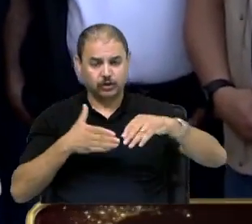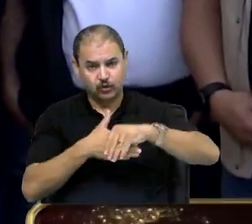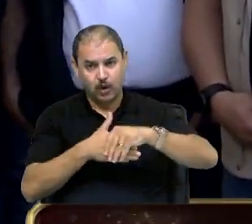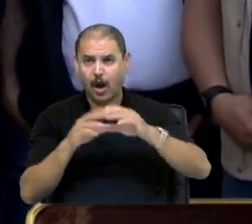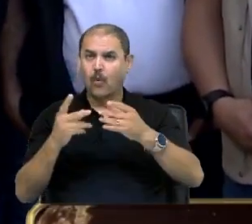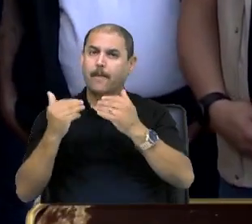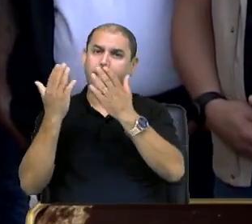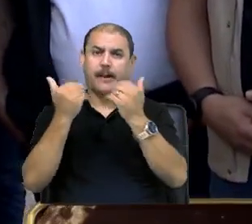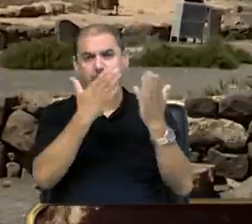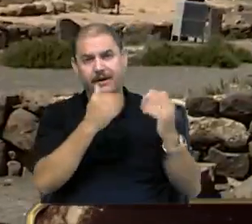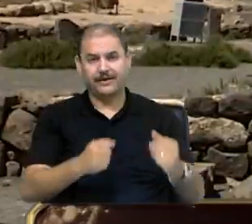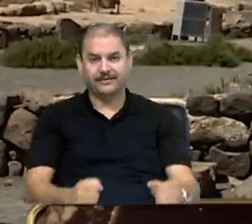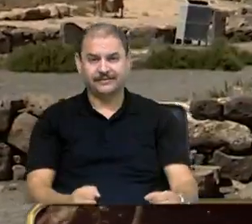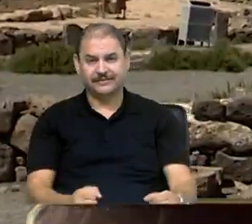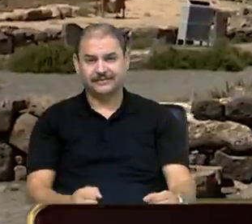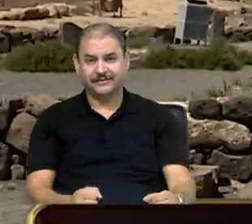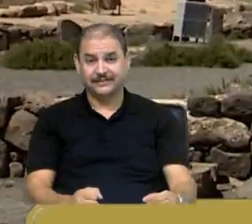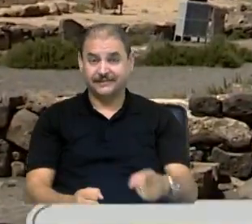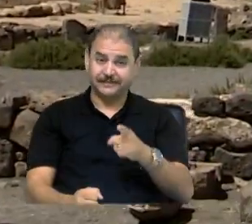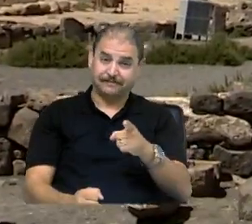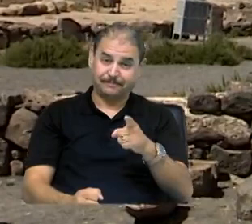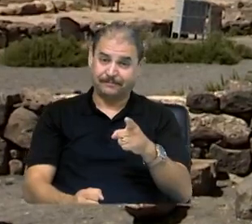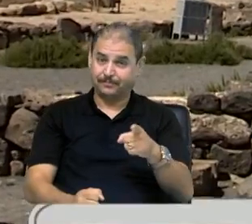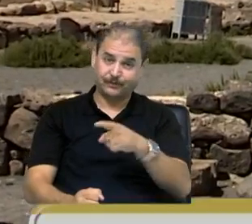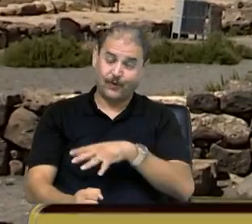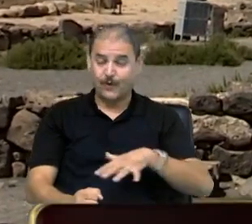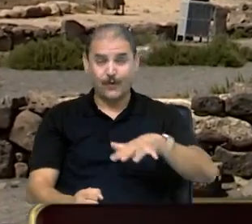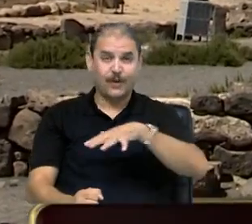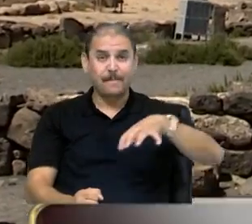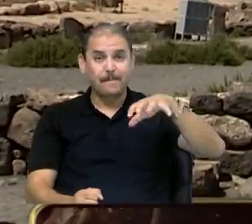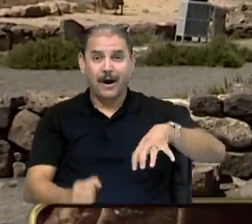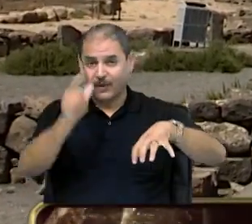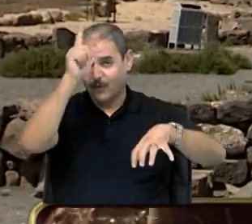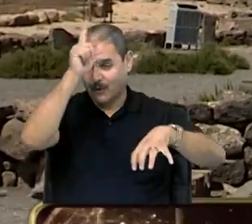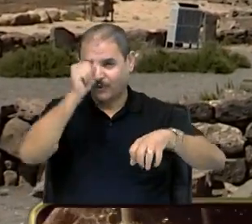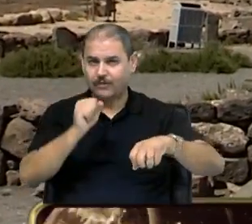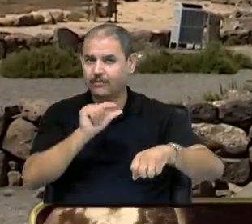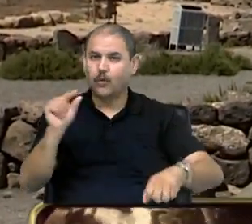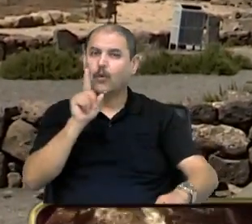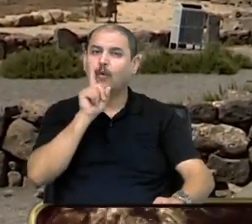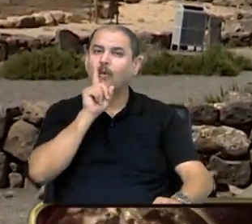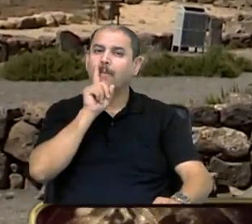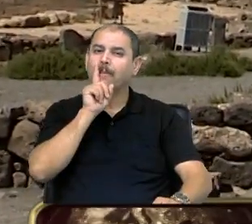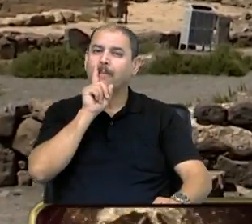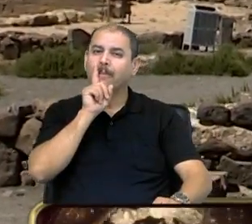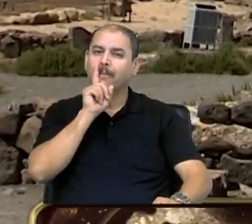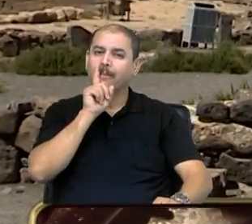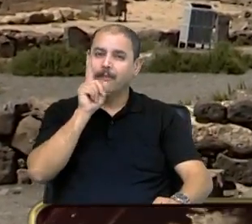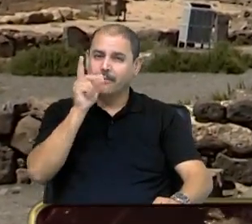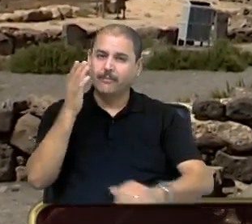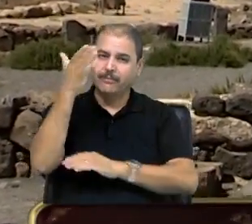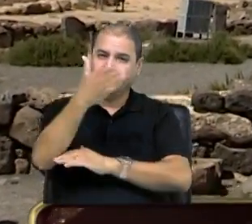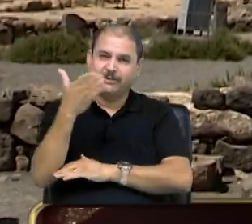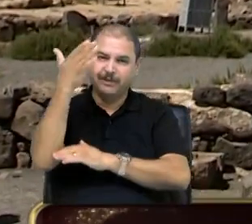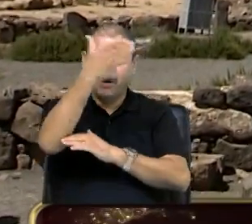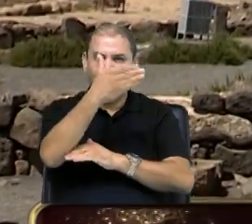وخارجيا اجهزه الدوله ان تدعم ام جمال لدخول التراث العالمي ومطلوب ايضا من وزاره السياحه بالذات ودائره